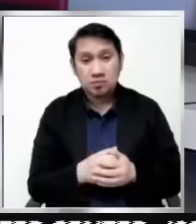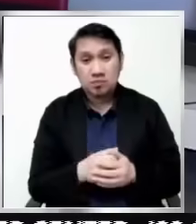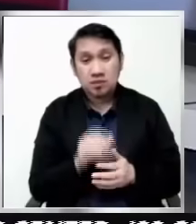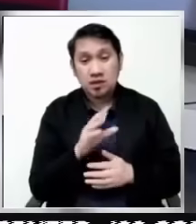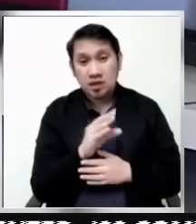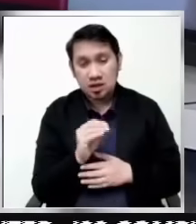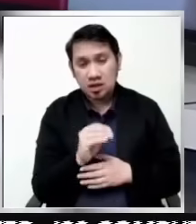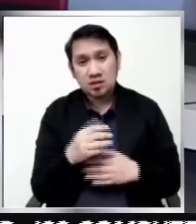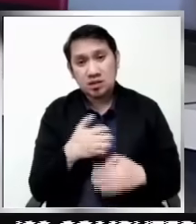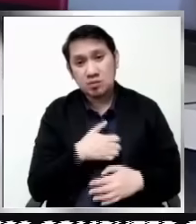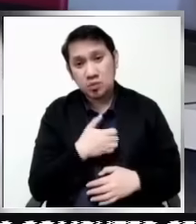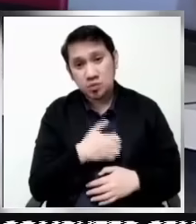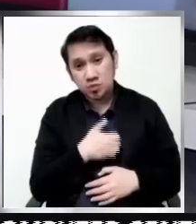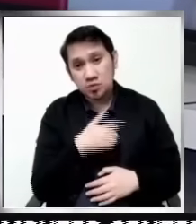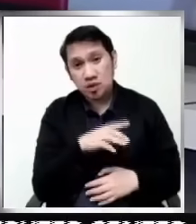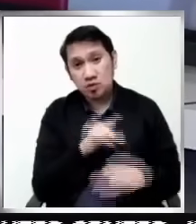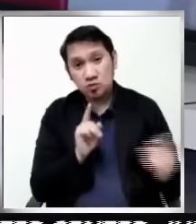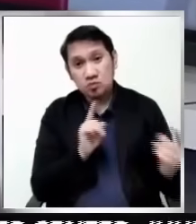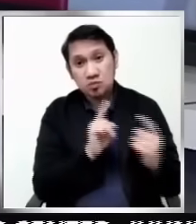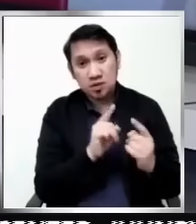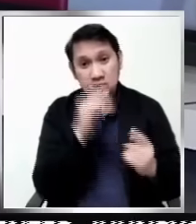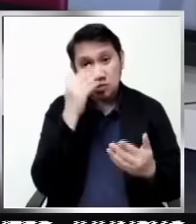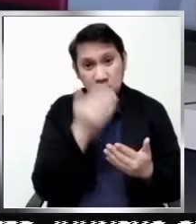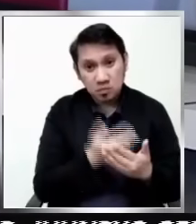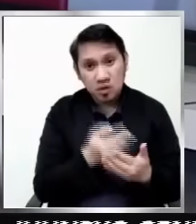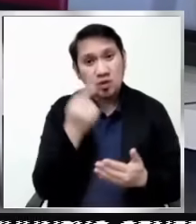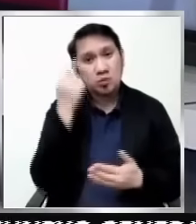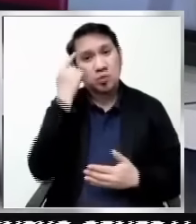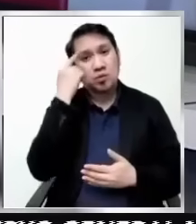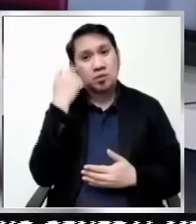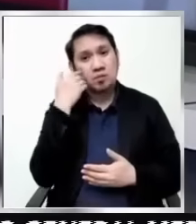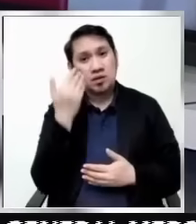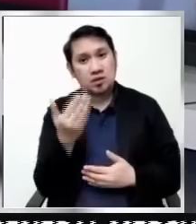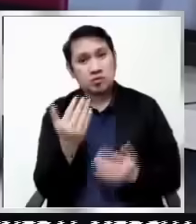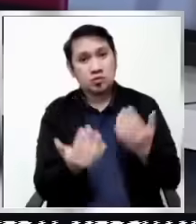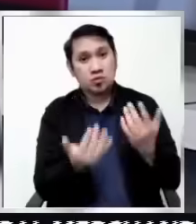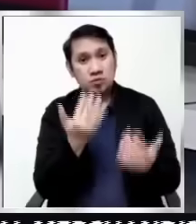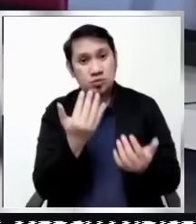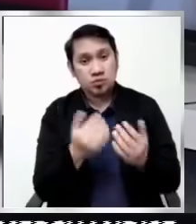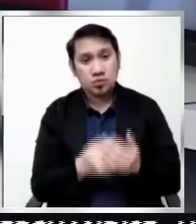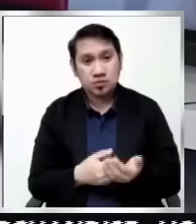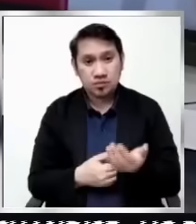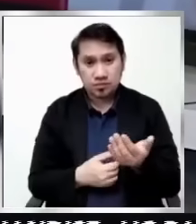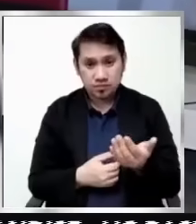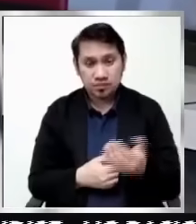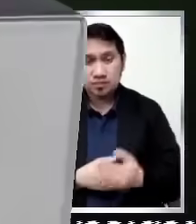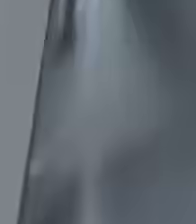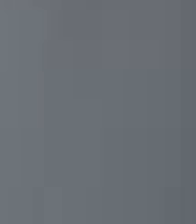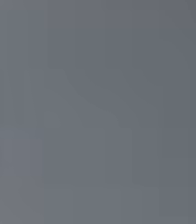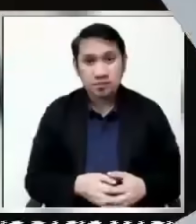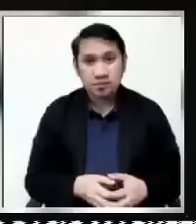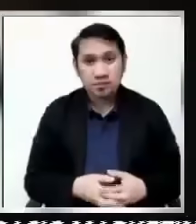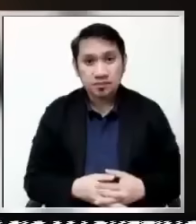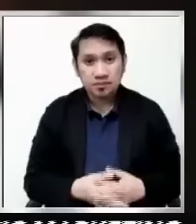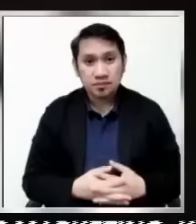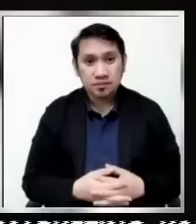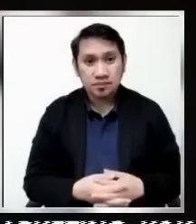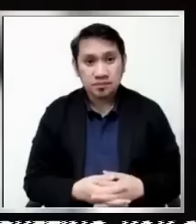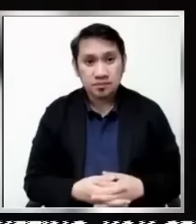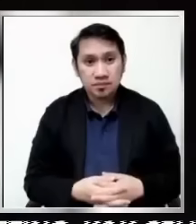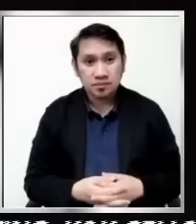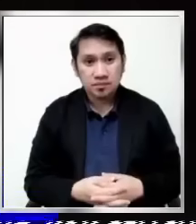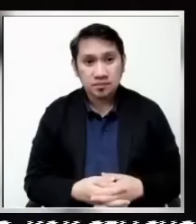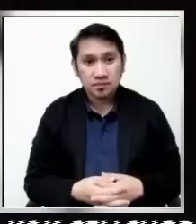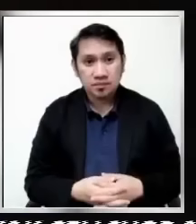isang ina at ng kanyang anak na inakalang nadamay rin sa sunog nakatutok si Bam Alegre Walang